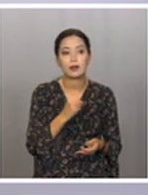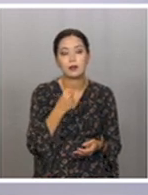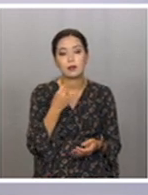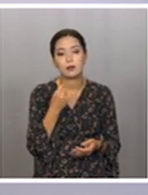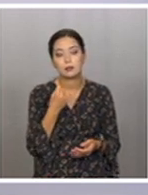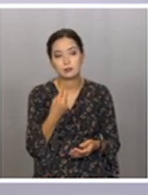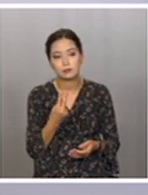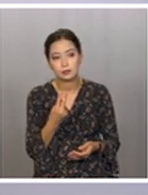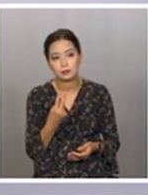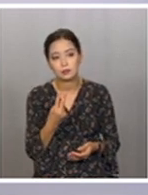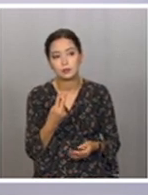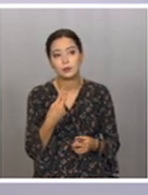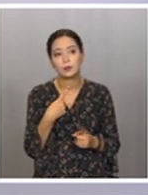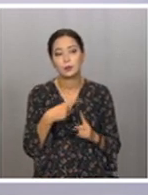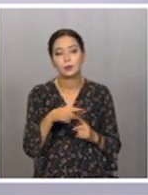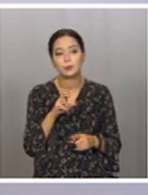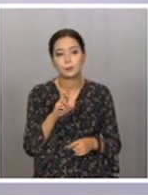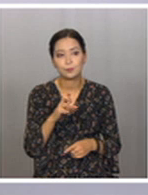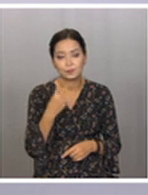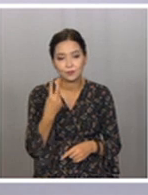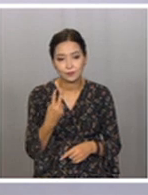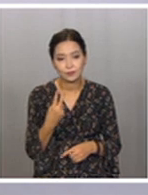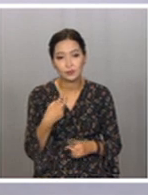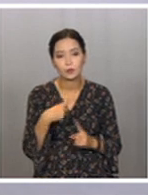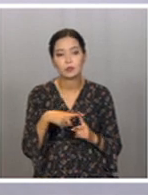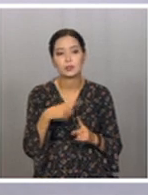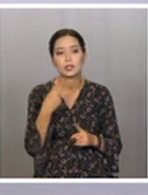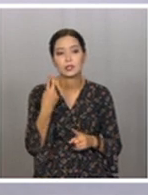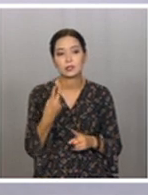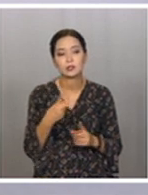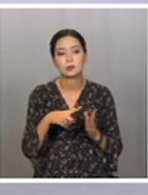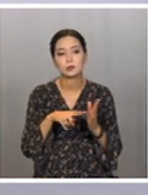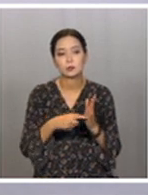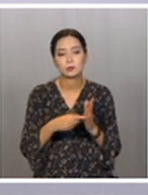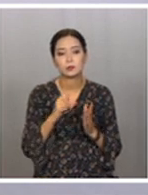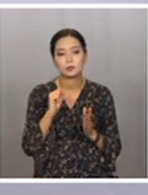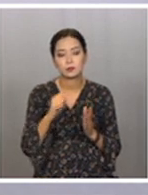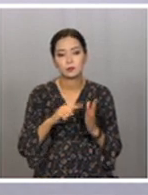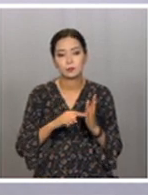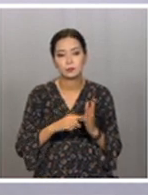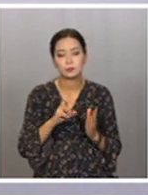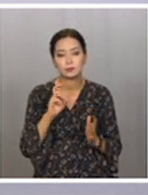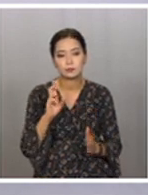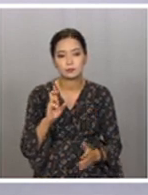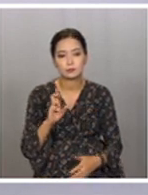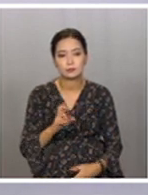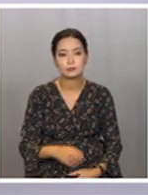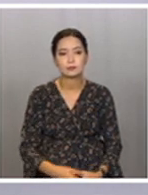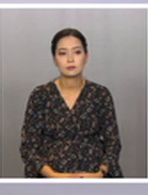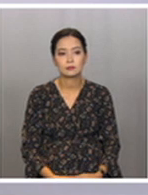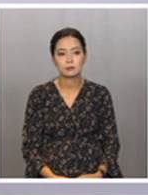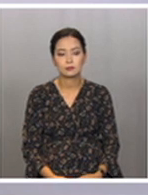ұзындығының квадраты қосылған Б векторының ұзындығының квадраты қосылған 2 А және Б векторларының